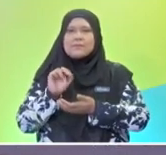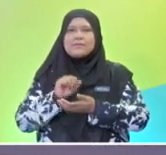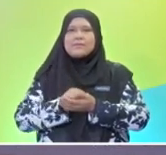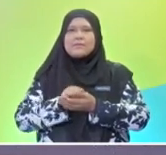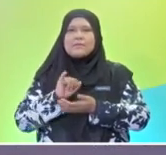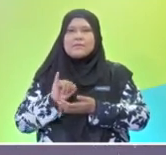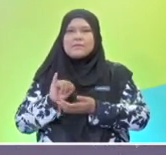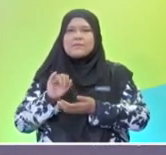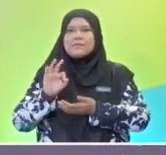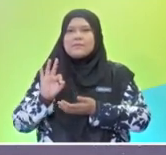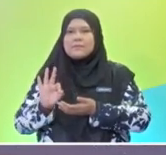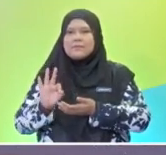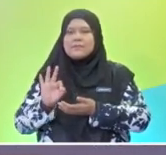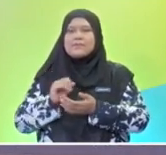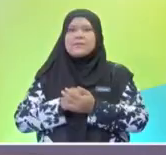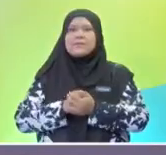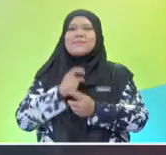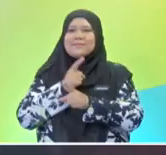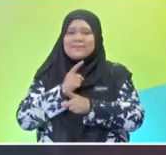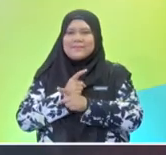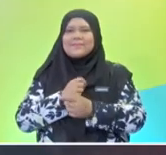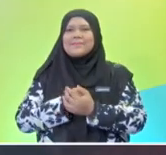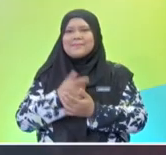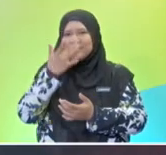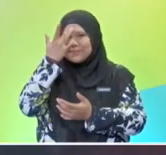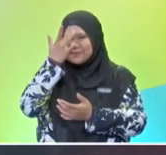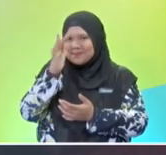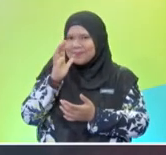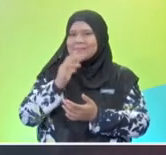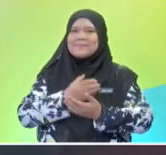H-A-N-I-F. Eh, betul tu. Pandai cucu Atok ni.